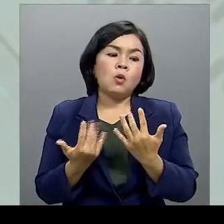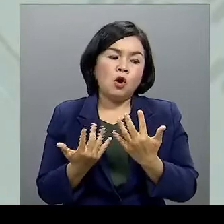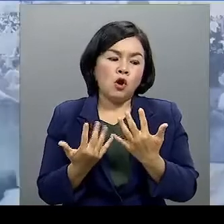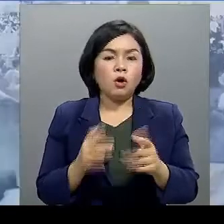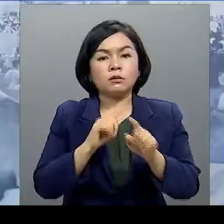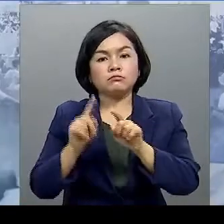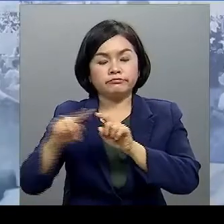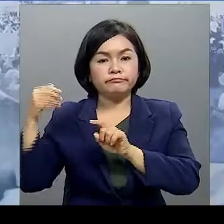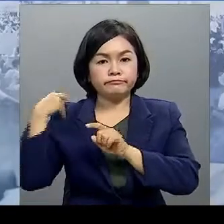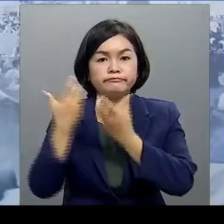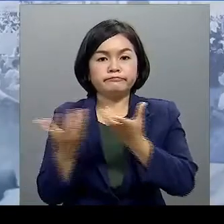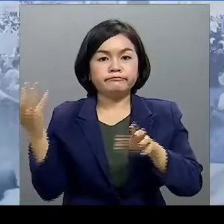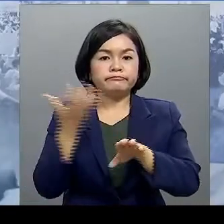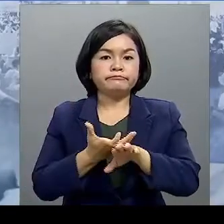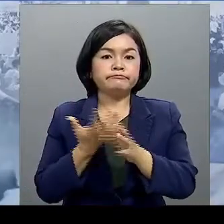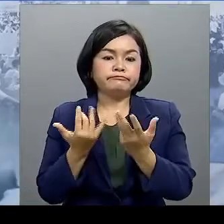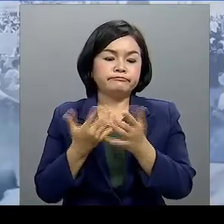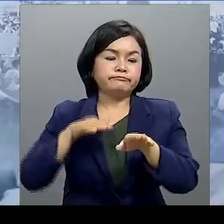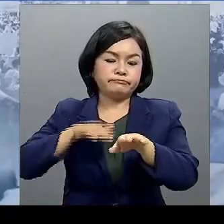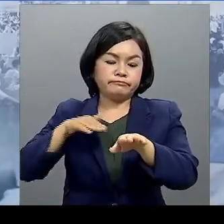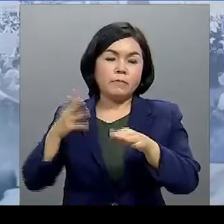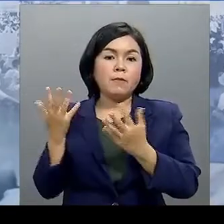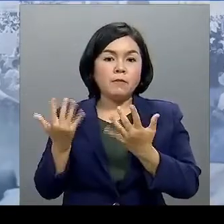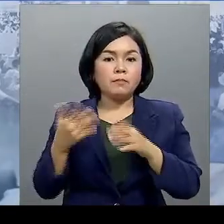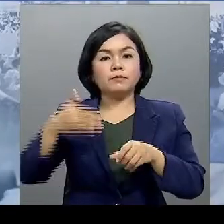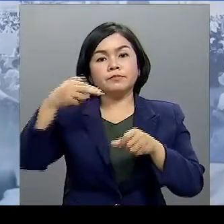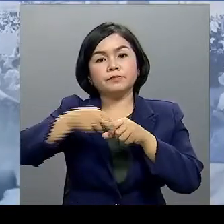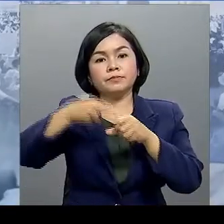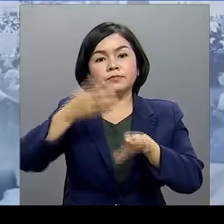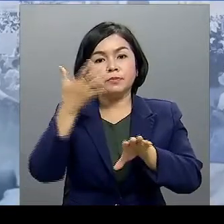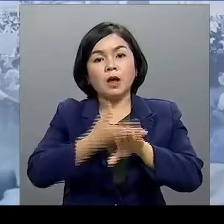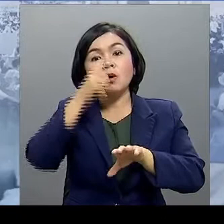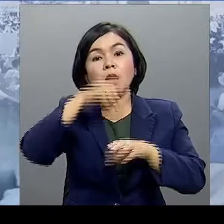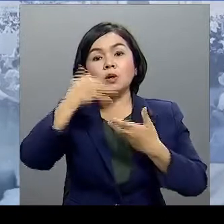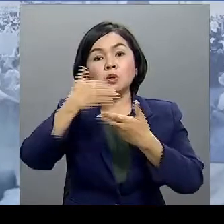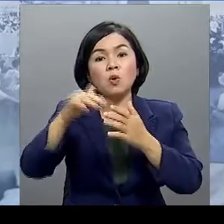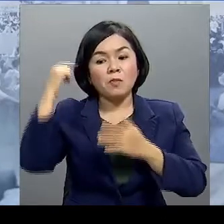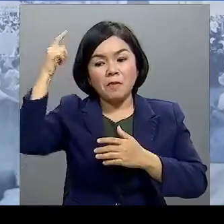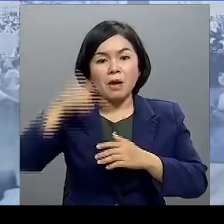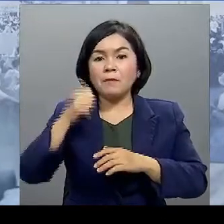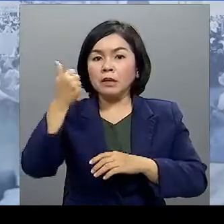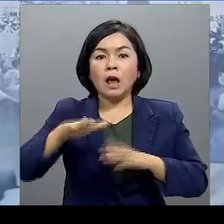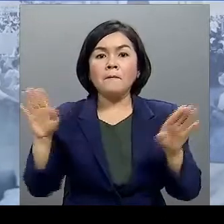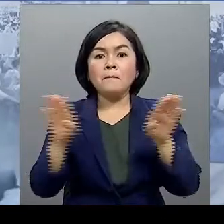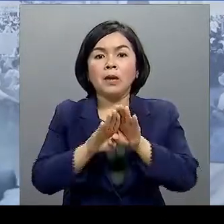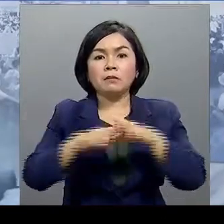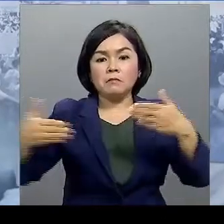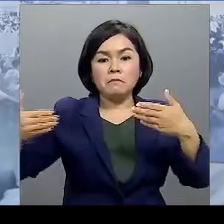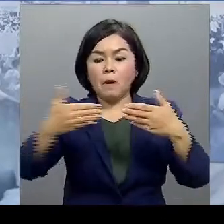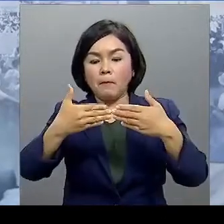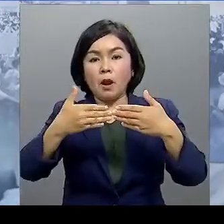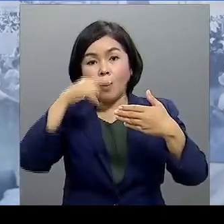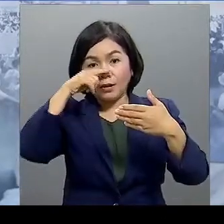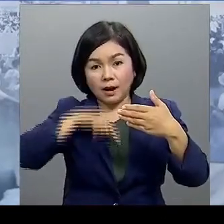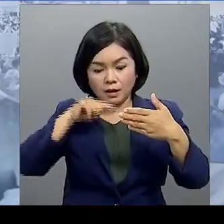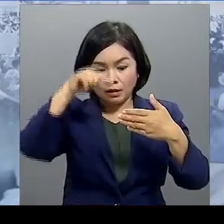ค่ะรถบรรทุกน้ำมันของผู้ประกอบการไทยก็ยังจอดอยู่บริเวณหน้าประตูทางเข้าด่านพรมแดนไทยเมียนมาสะพาน